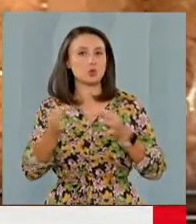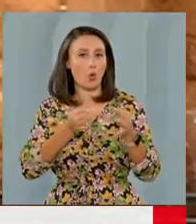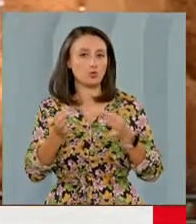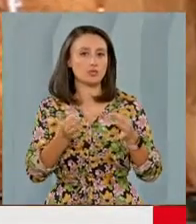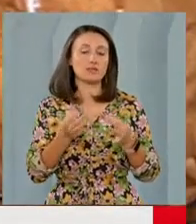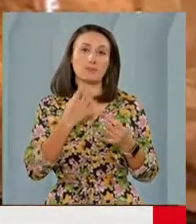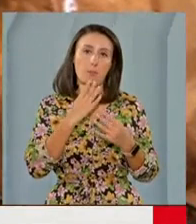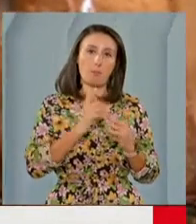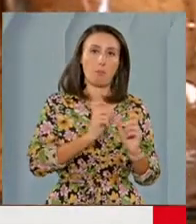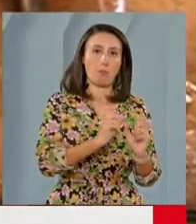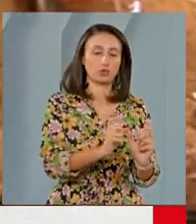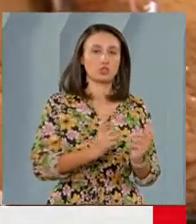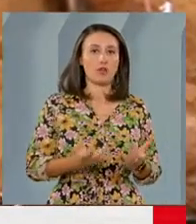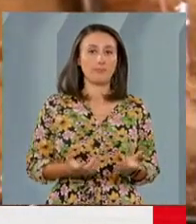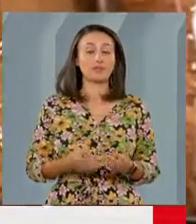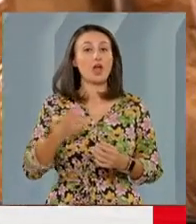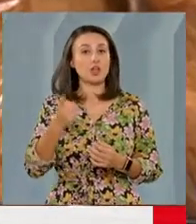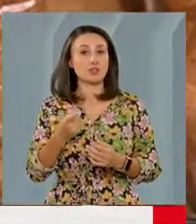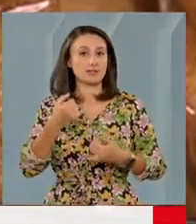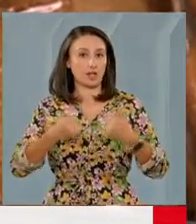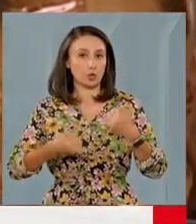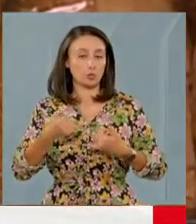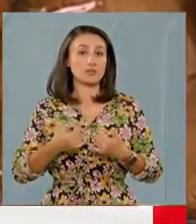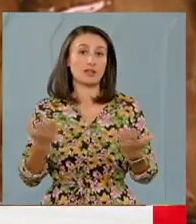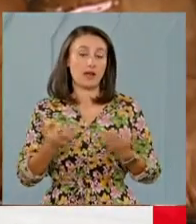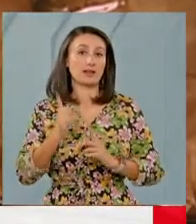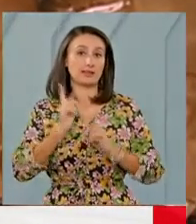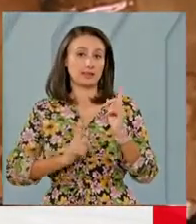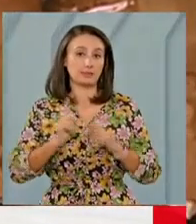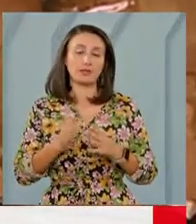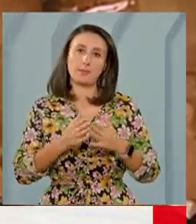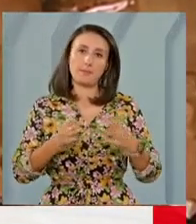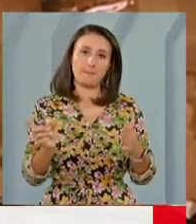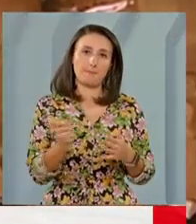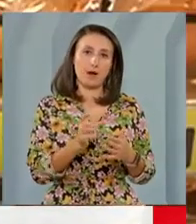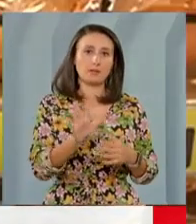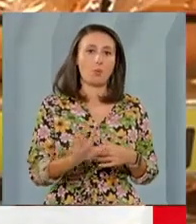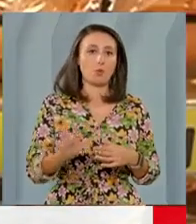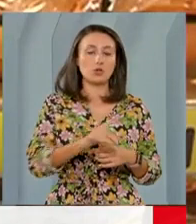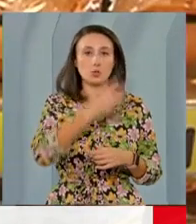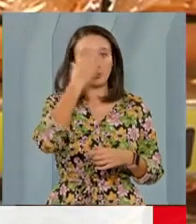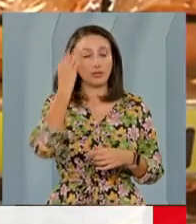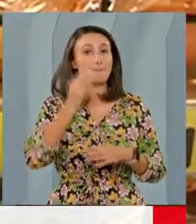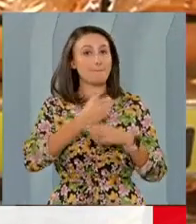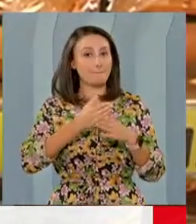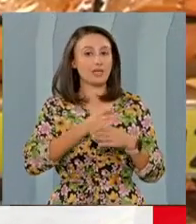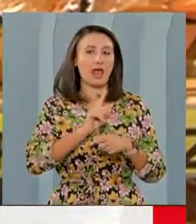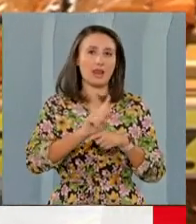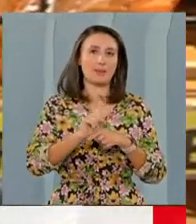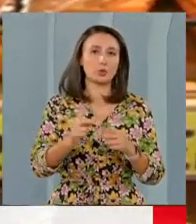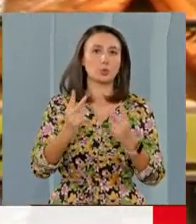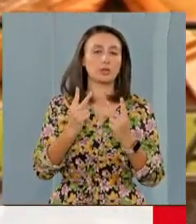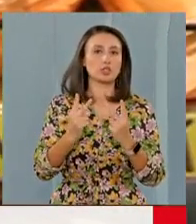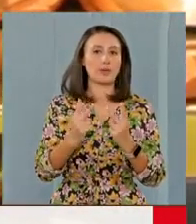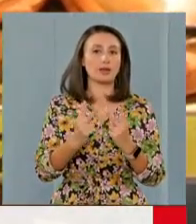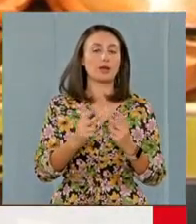măsuri pentru a proteja practic această industrie de care depinde mare parte din populație să nu uităm că pâinea este Elementul principal